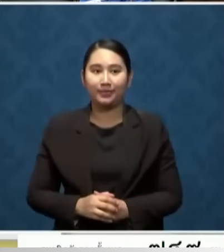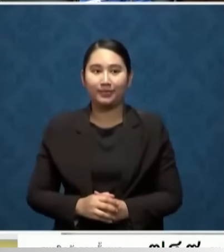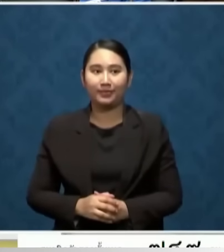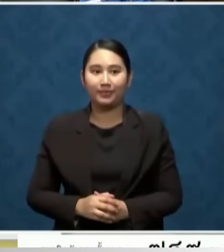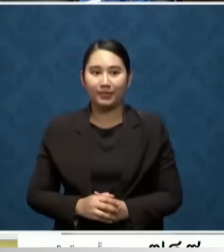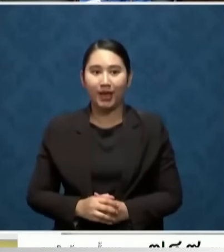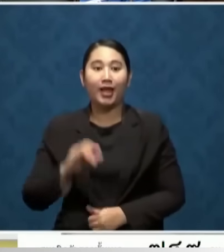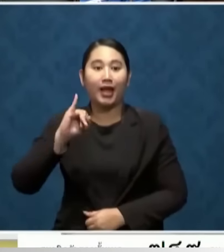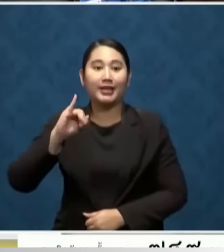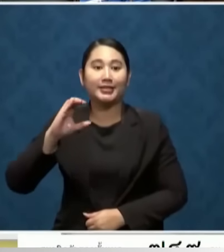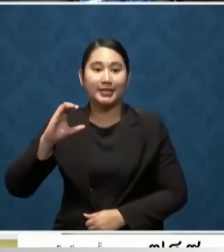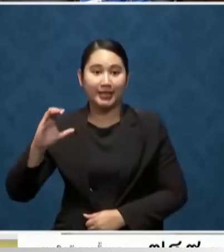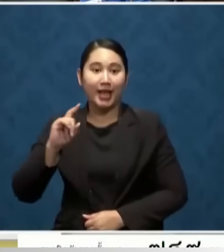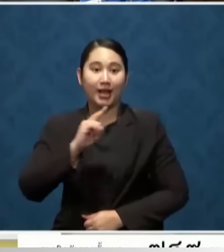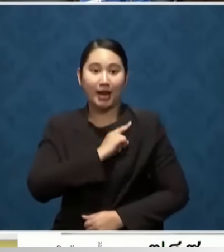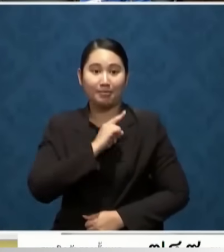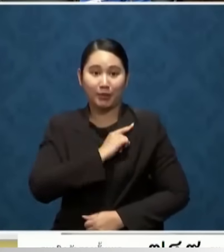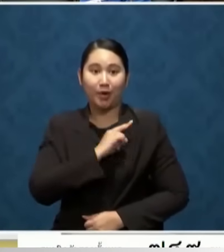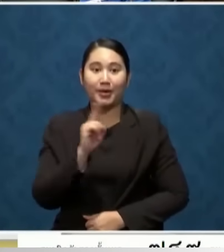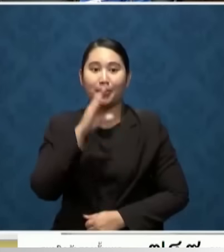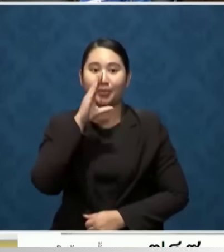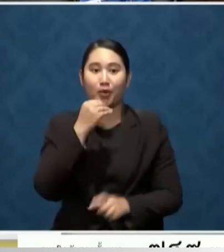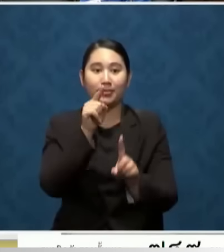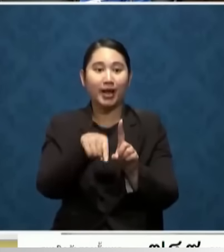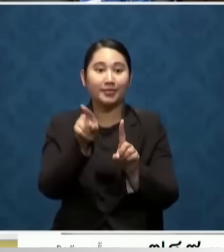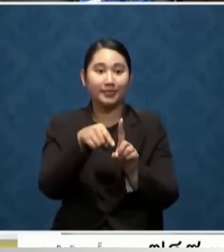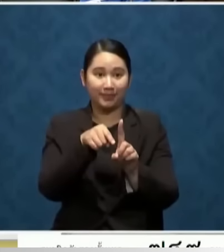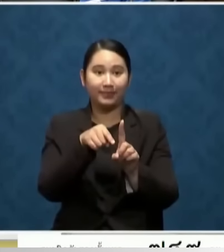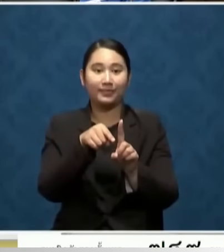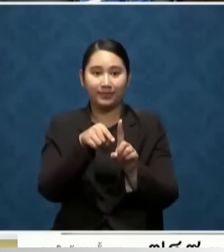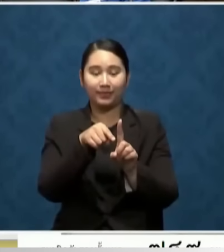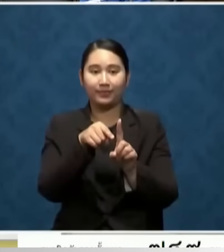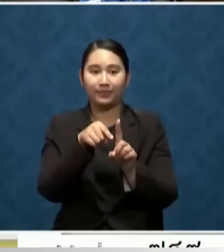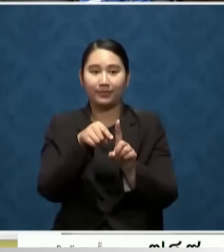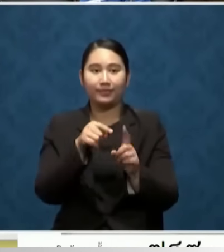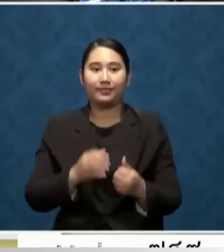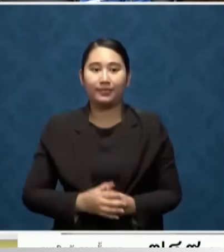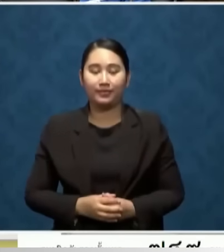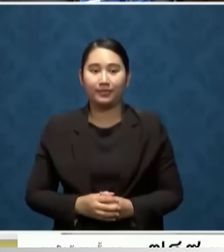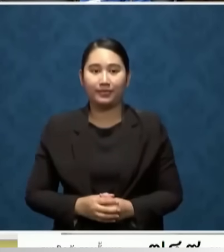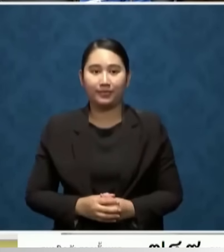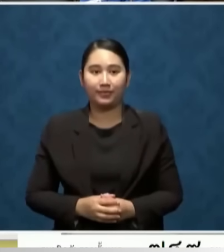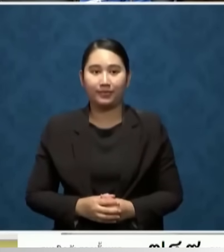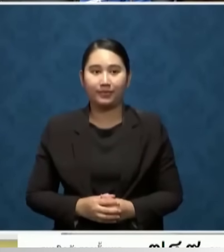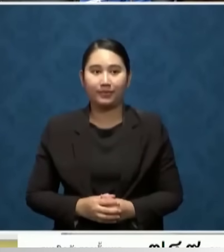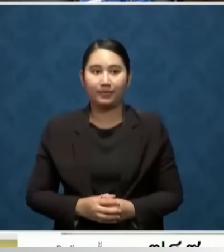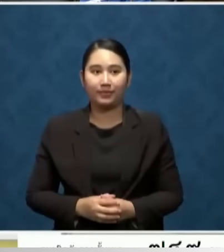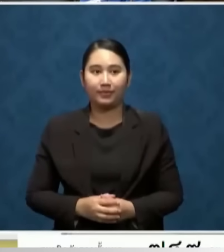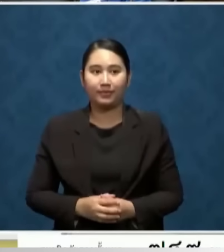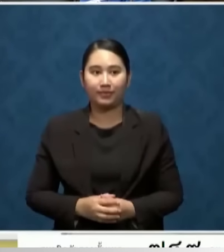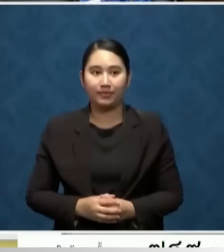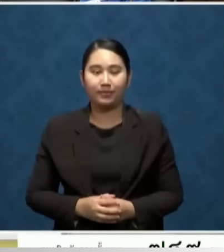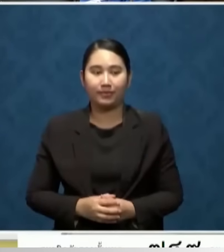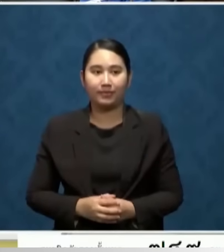ว้เลยครับมีหน้าที่จะ investigate where warrant individual charged with the gravest crimes of concern international community genocide